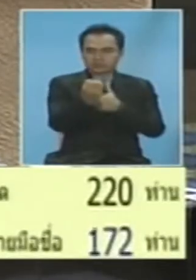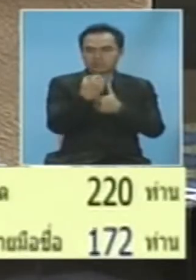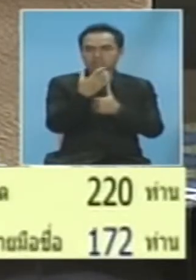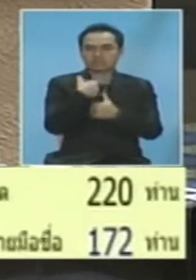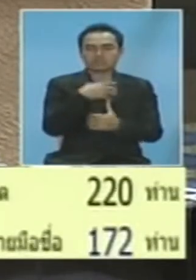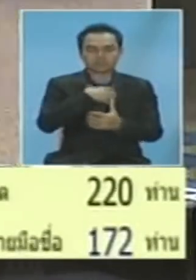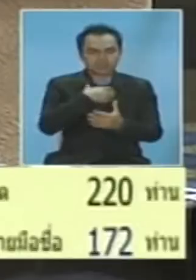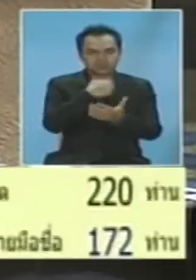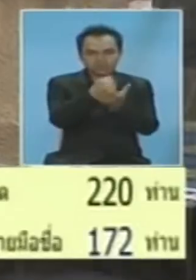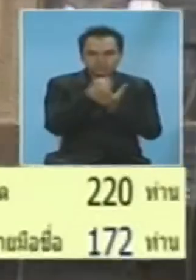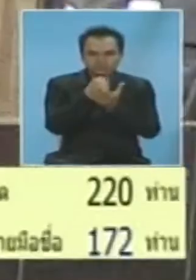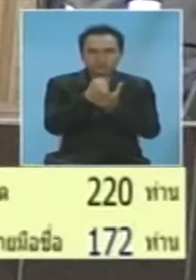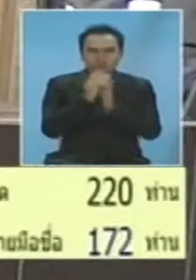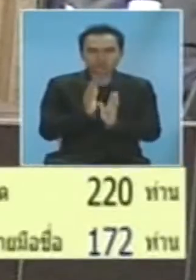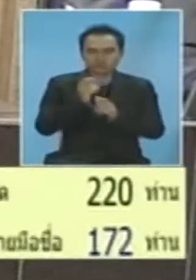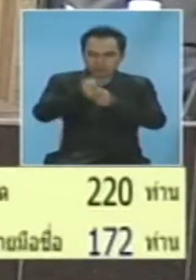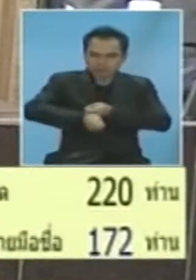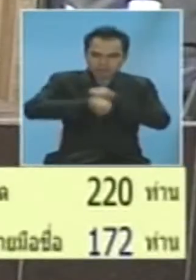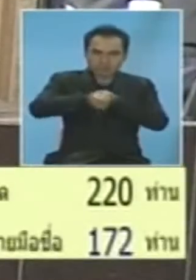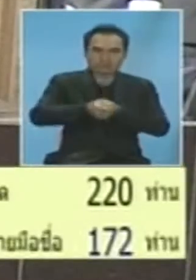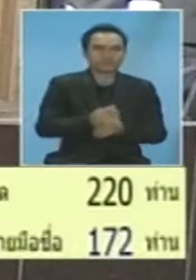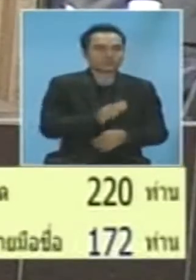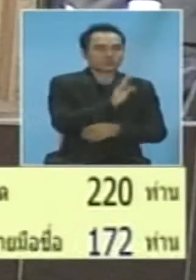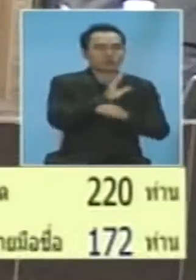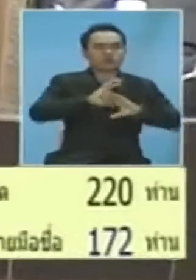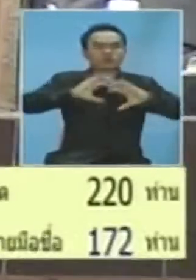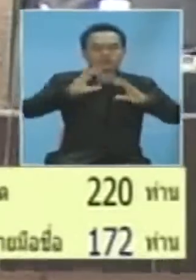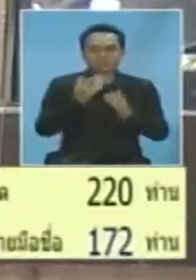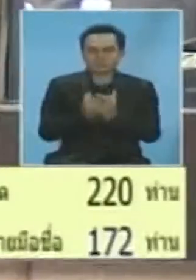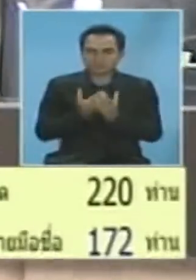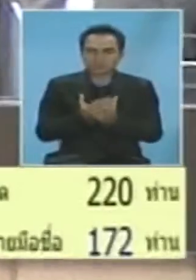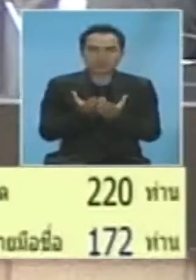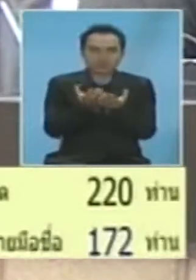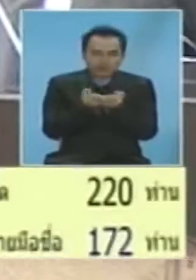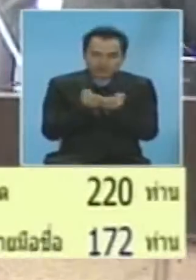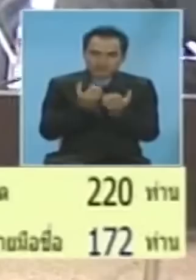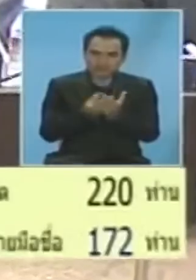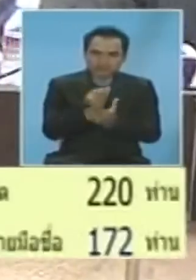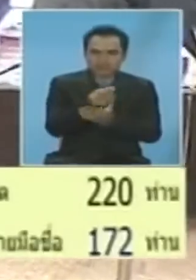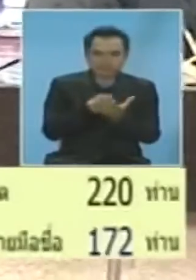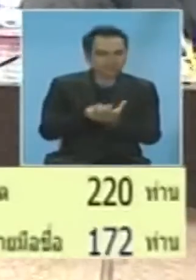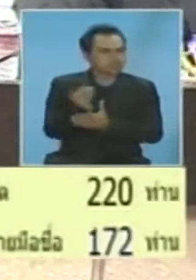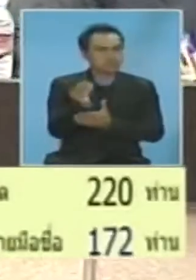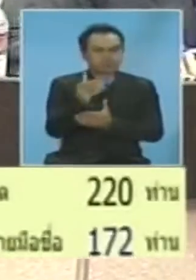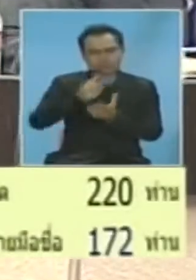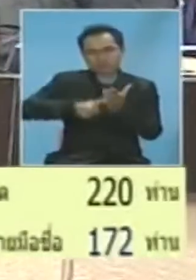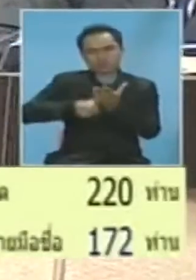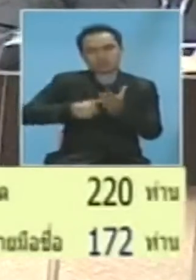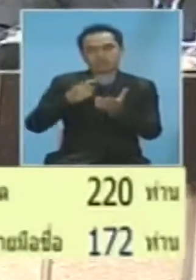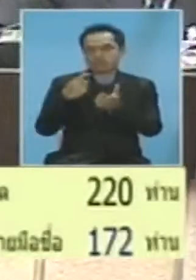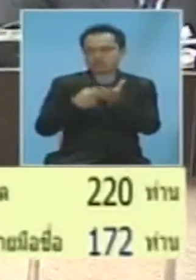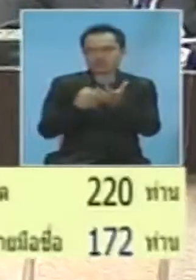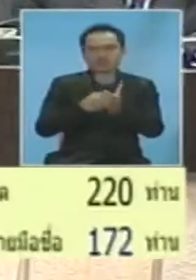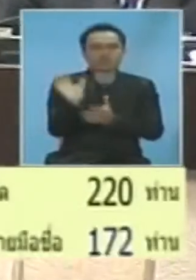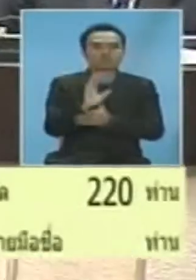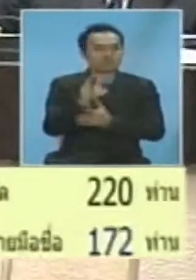หลือชาวนาโดยรัฐบาลไม่ต้องเข้าไปรับซื้อหรือรับจำนำข้าวจากชาวนาจึงไม่มี